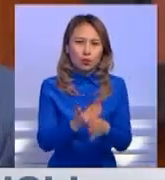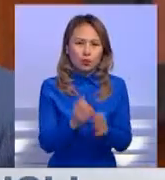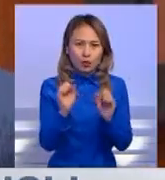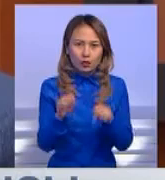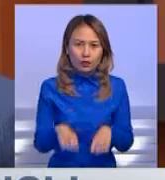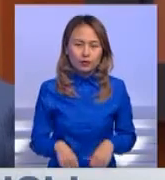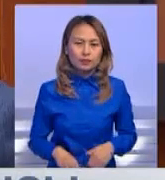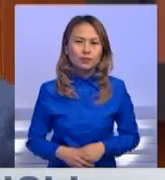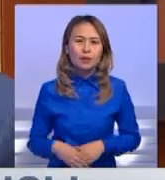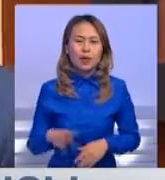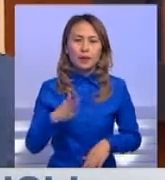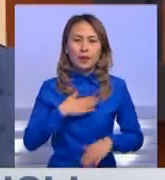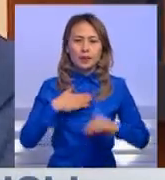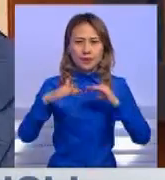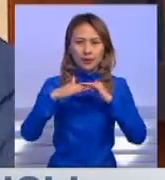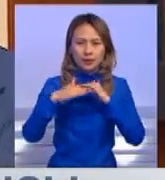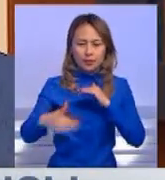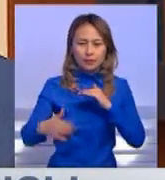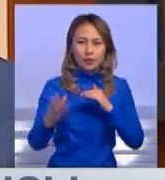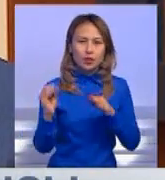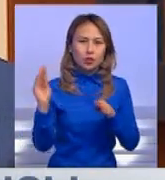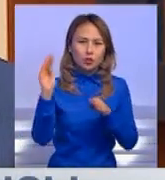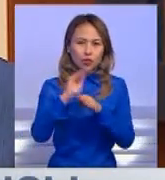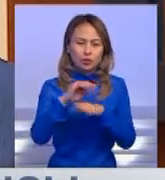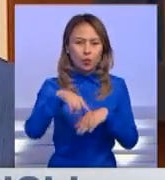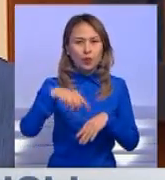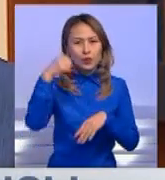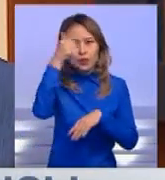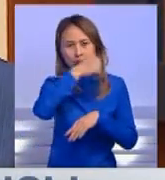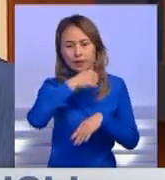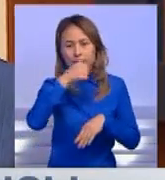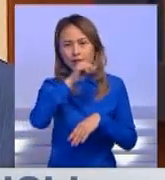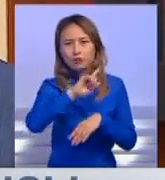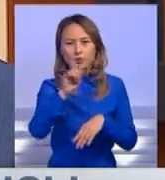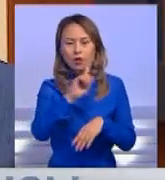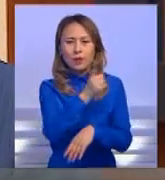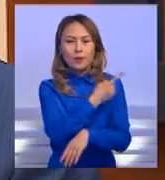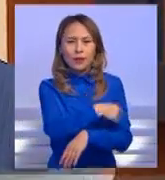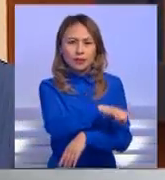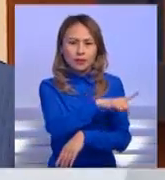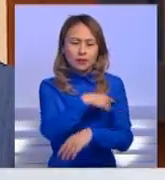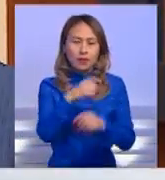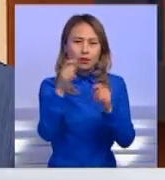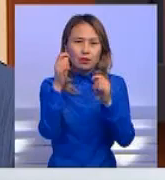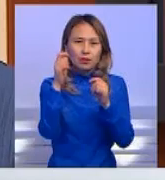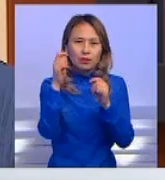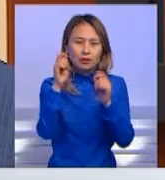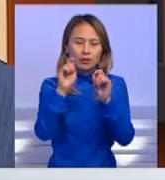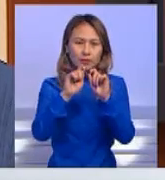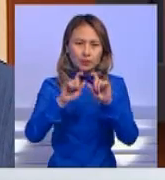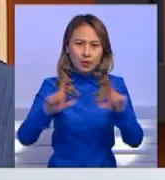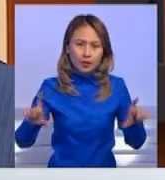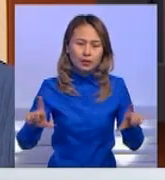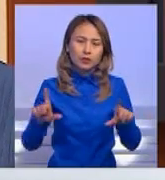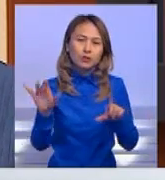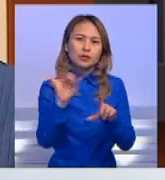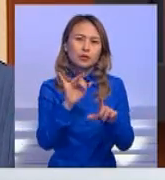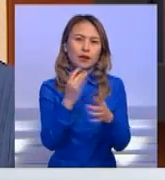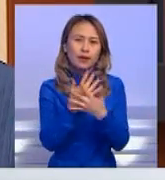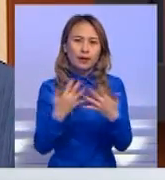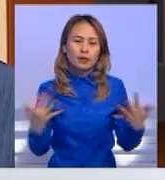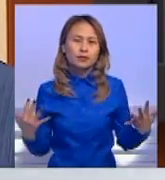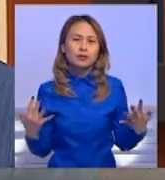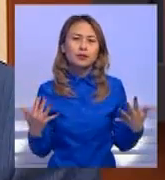Біздің еліміз осы елге мектеп, ауруханалар, сонымен қатар